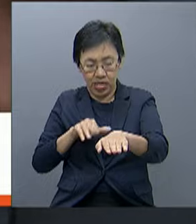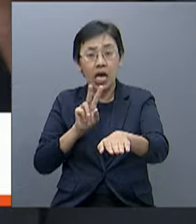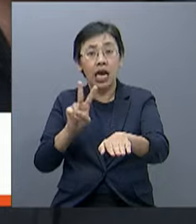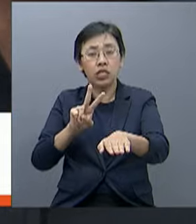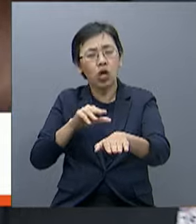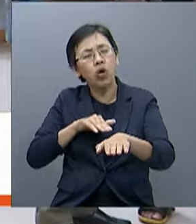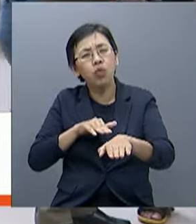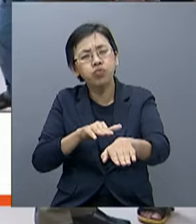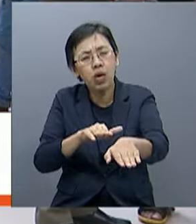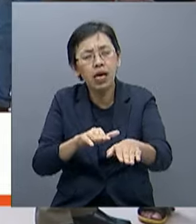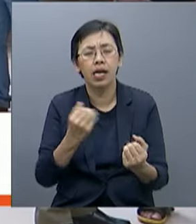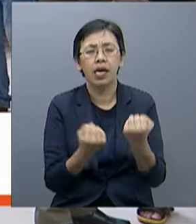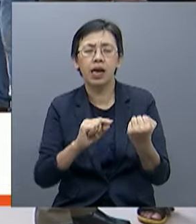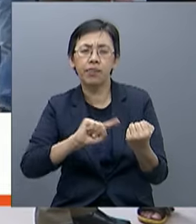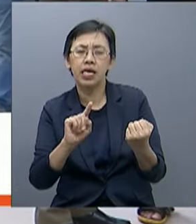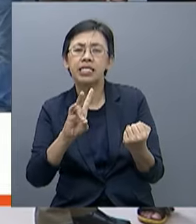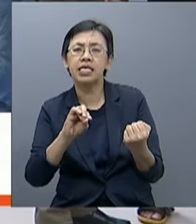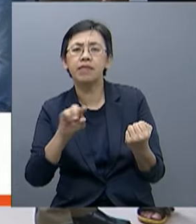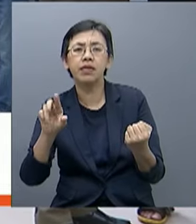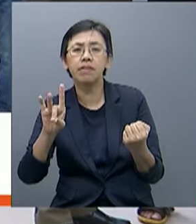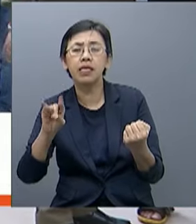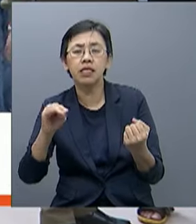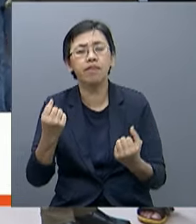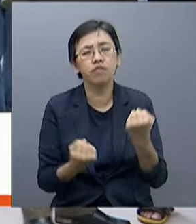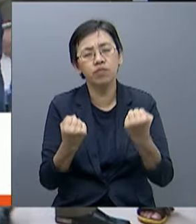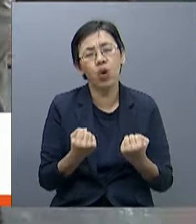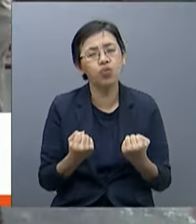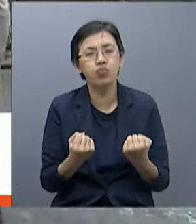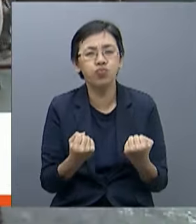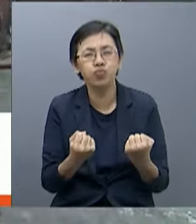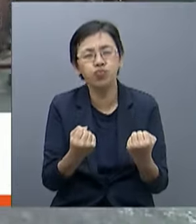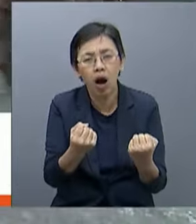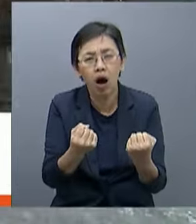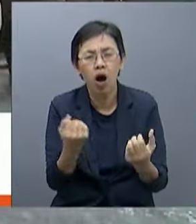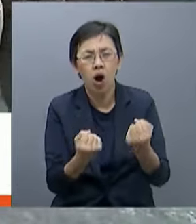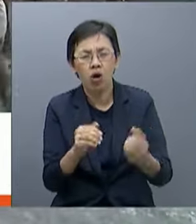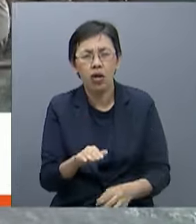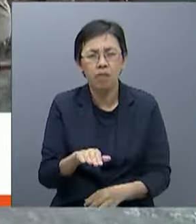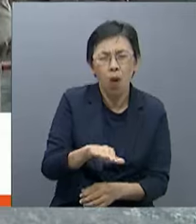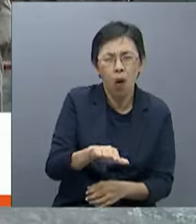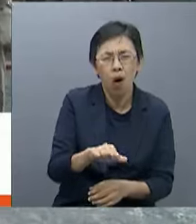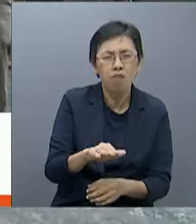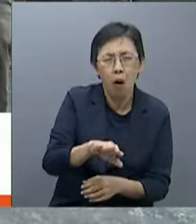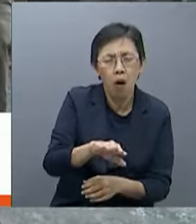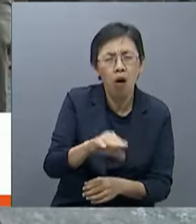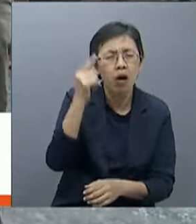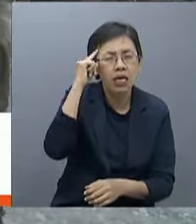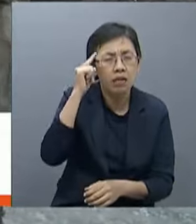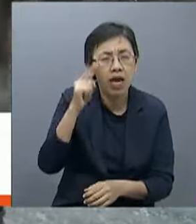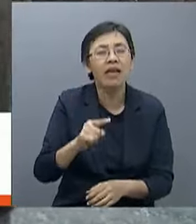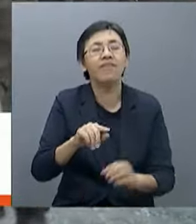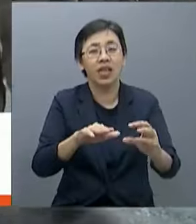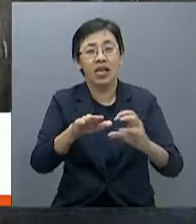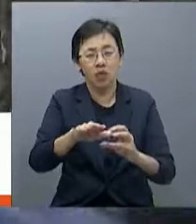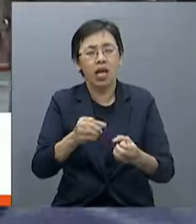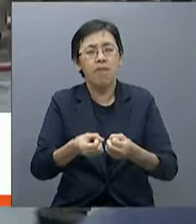ความเร็วประมาณ 70-80 กิโลเมตรต่อชั่วโมงเมื่อมาถึงจุดเกิดเหตุรถได้เสียหลักคล้ายกับตกหลุมคาดว่ายางระเบิดหรือถุ